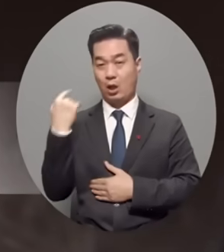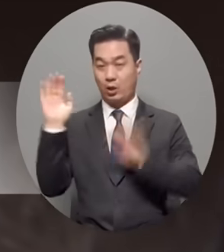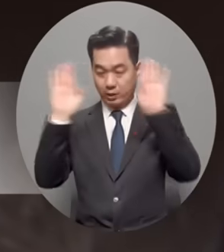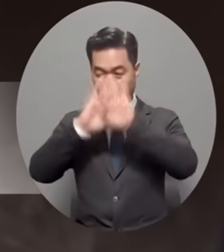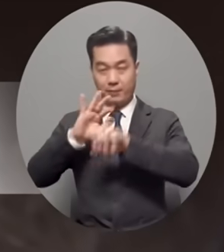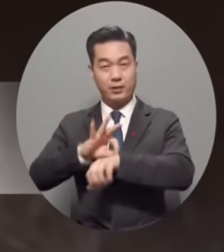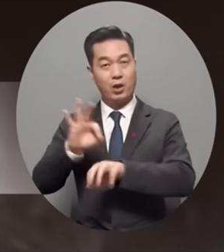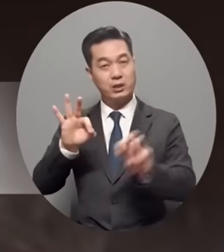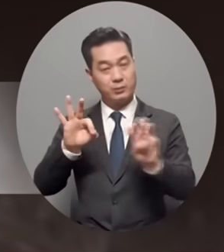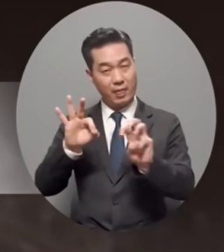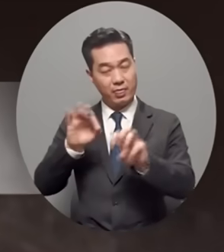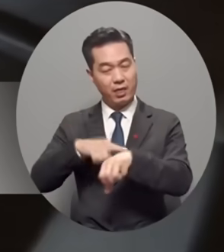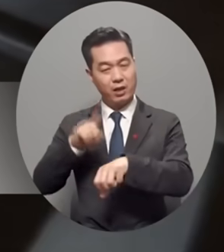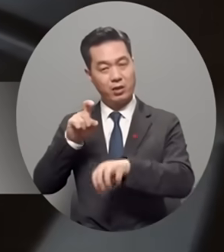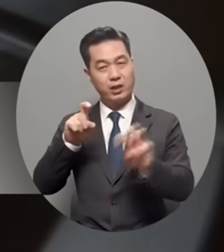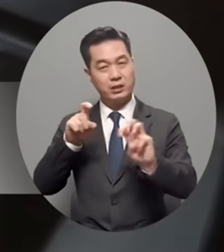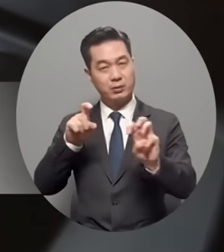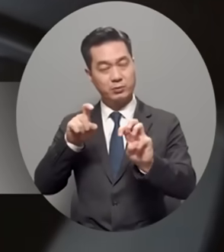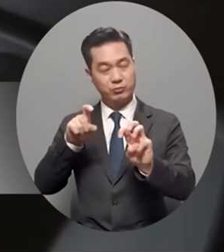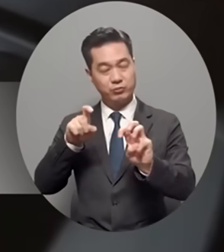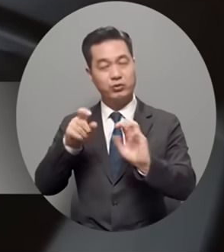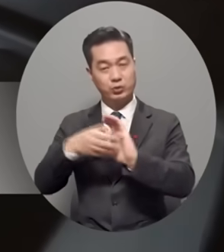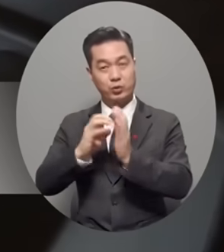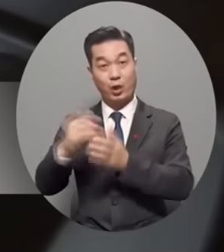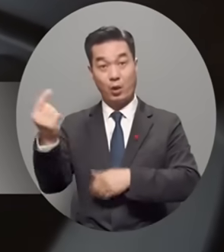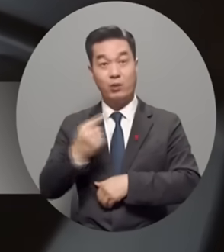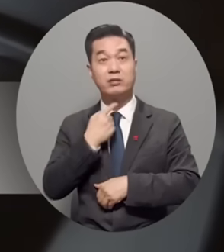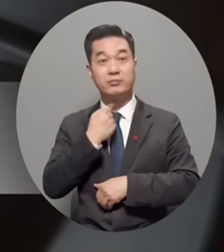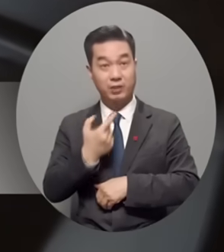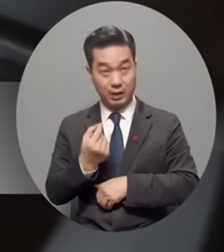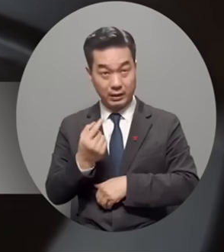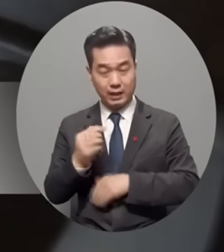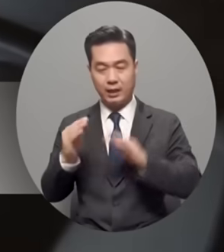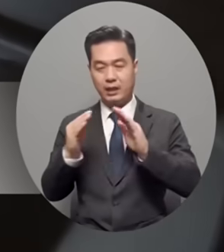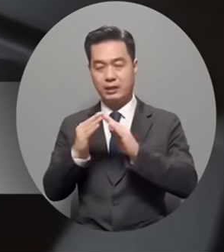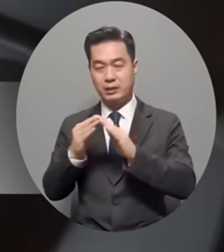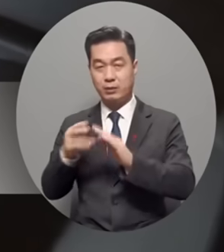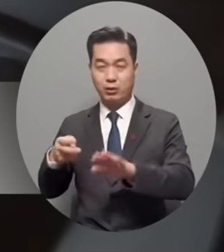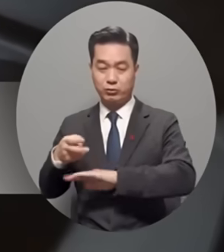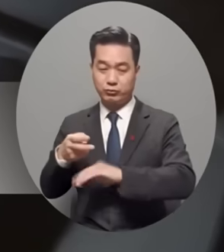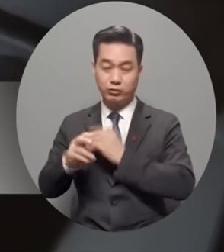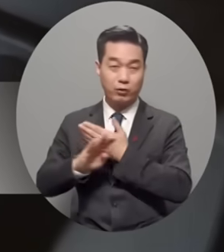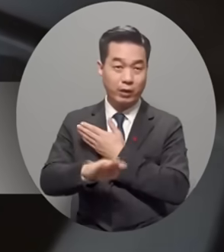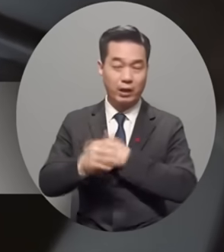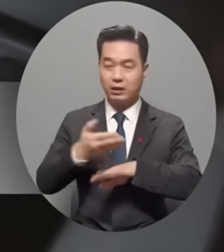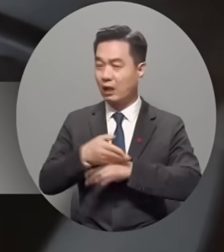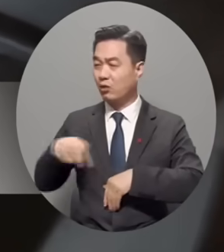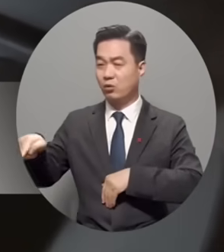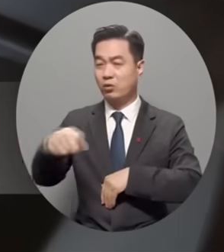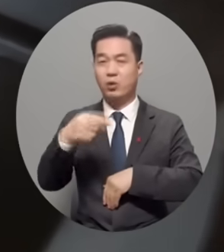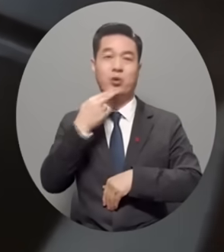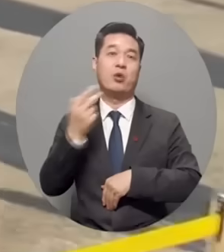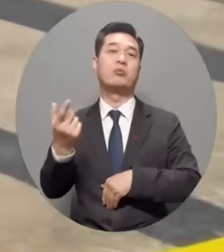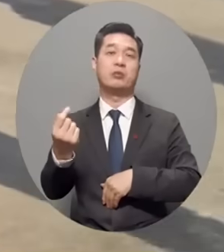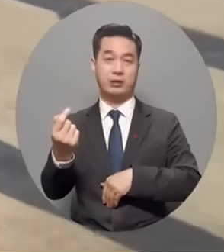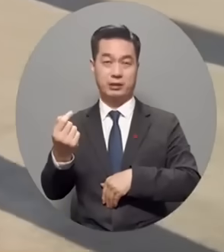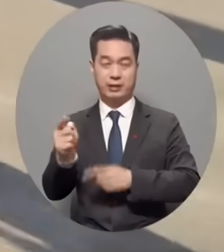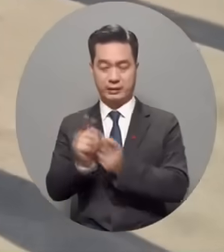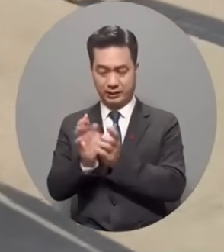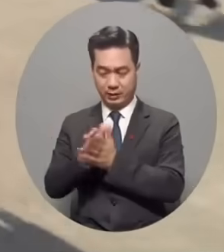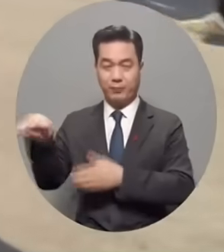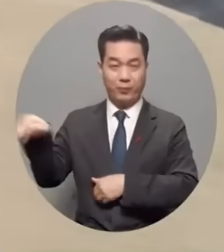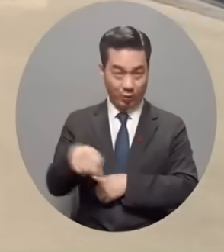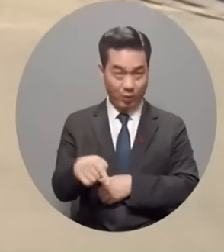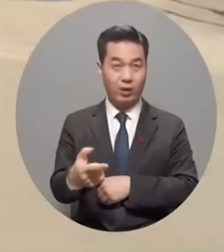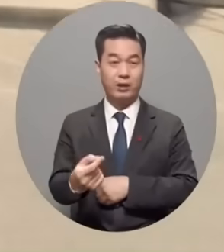반에서 11시 반 사이에 해당 장소를 찾았고 자택에서 나온 뒤에는 특별히 다른 곳에 들르지는 않은 것으로 파악됐습니다.